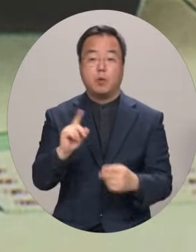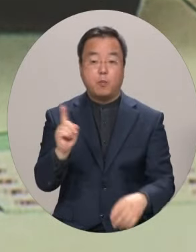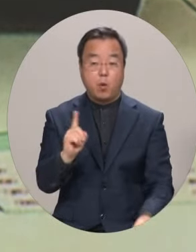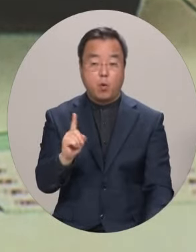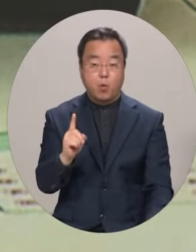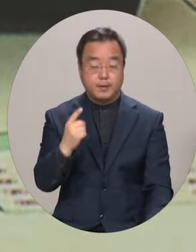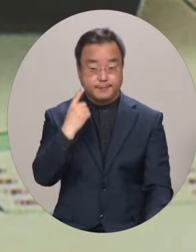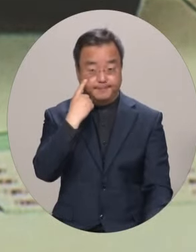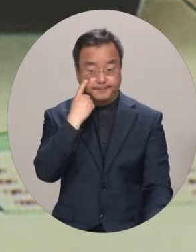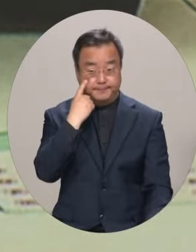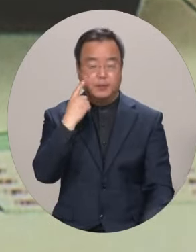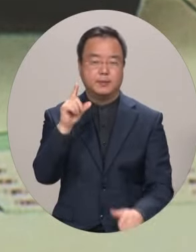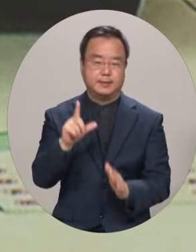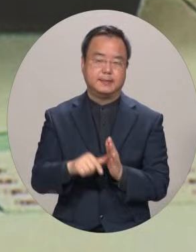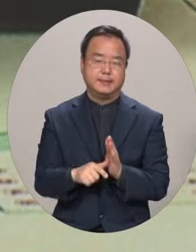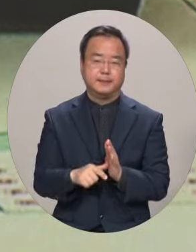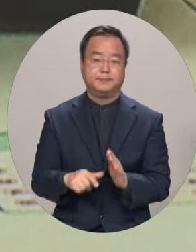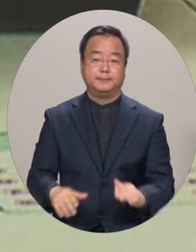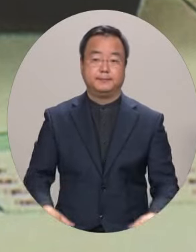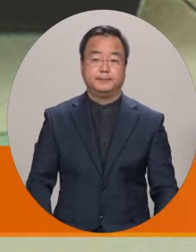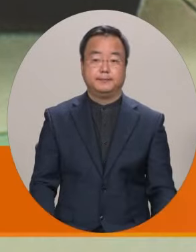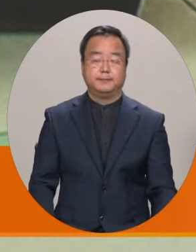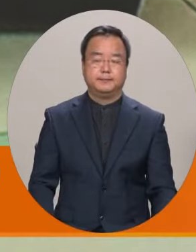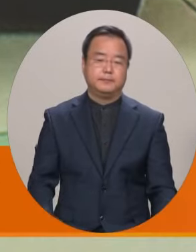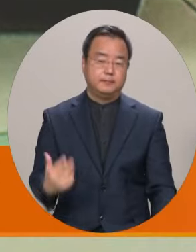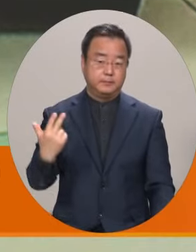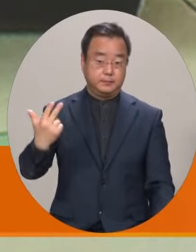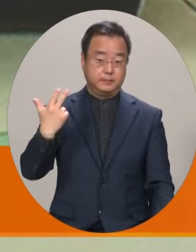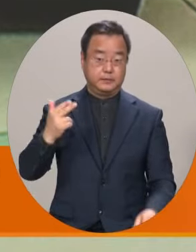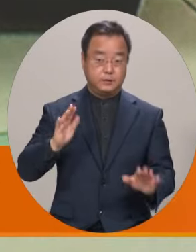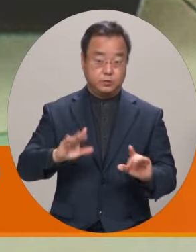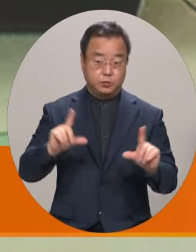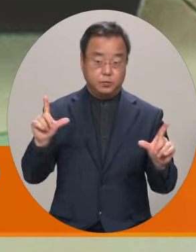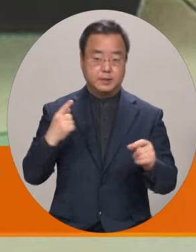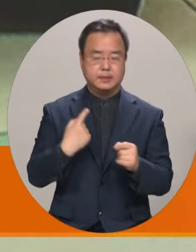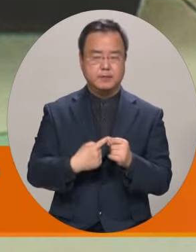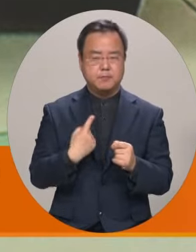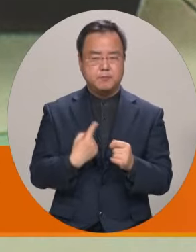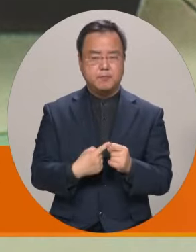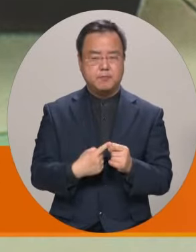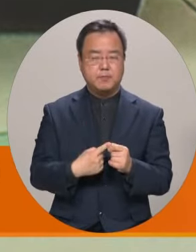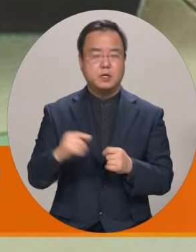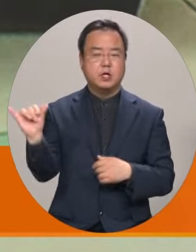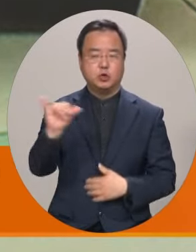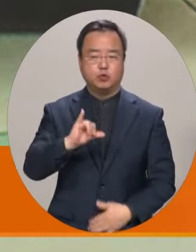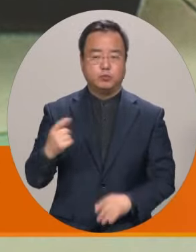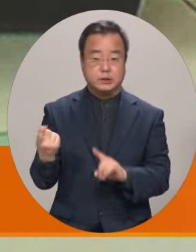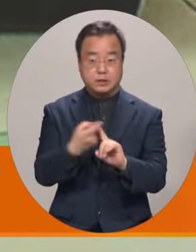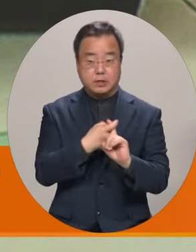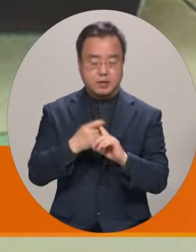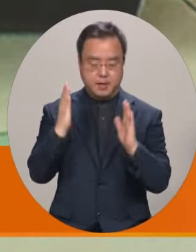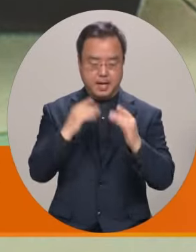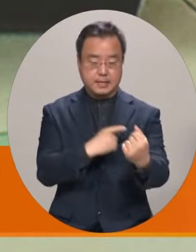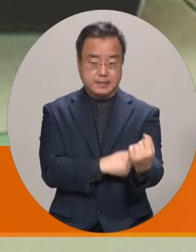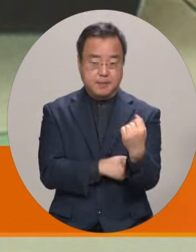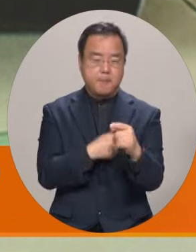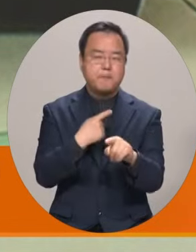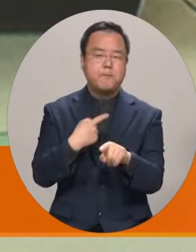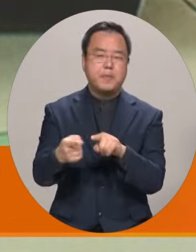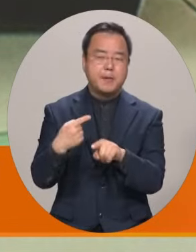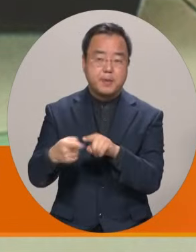입시의 정석 이어갑니다 지난주 올해 첫 번째 전국 연합 학력 평가가 치러졌습니다고 3